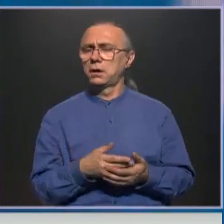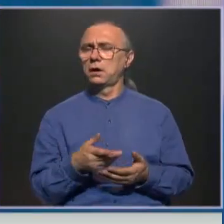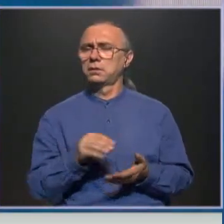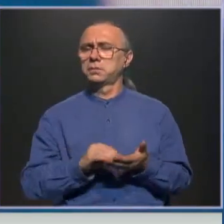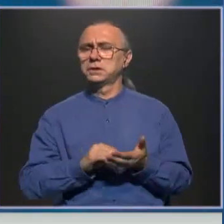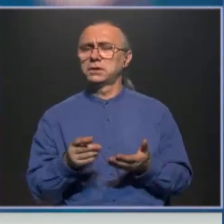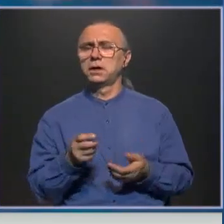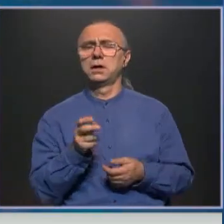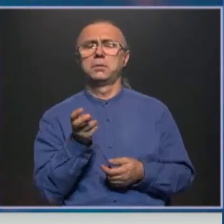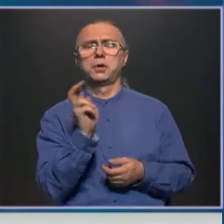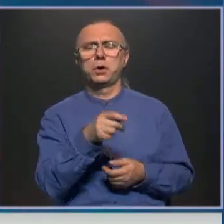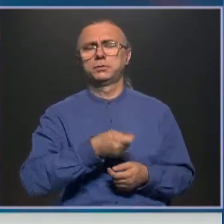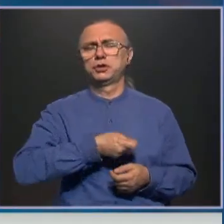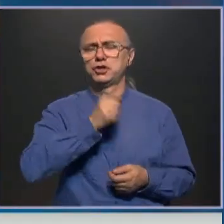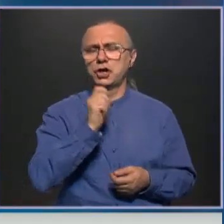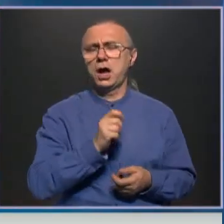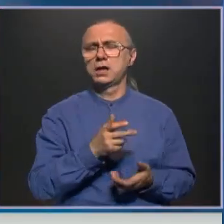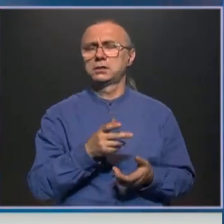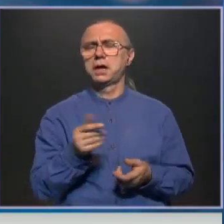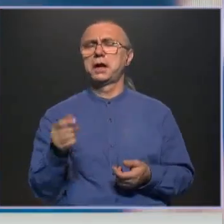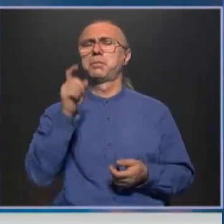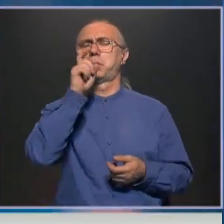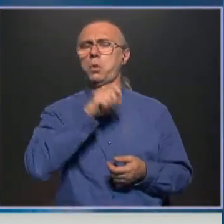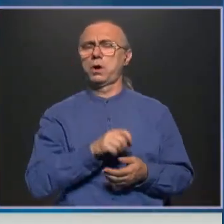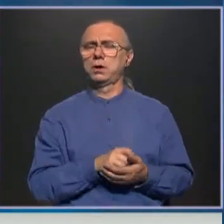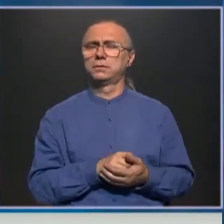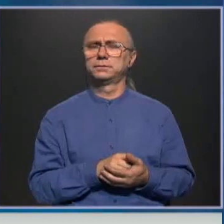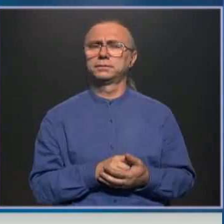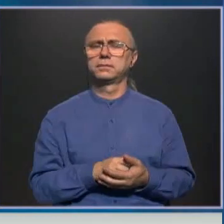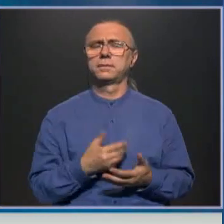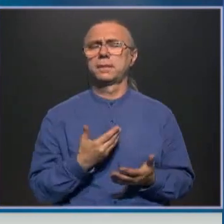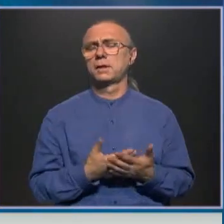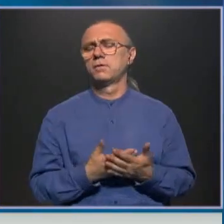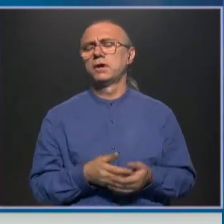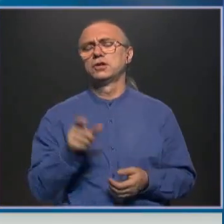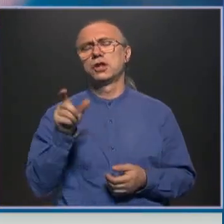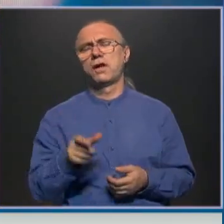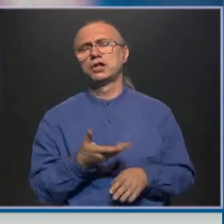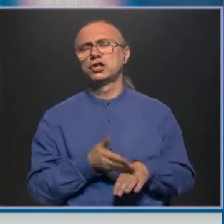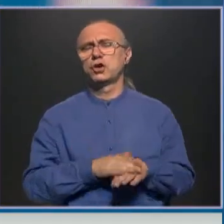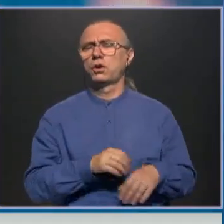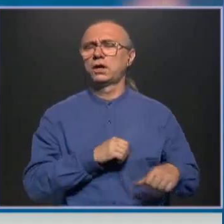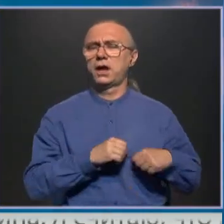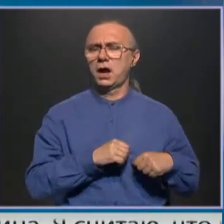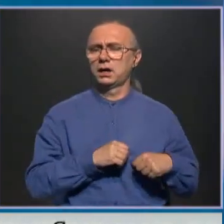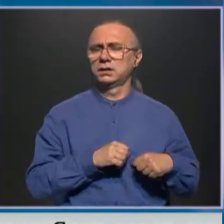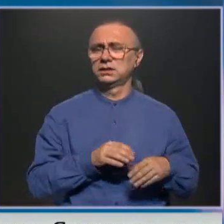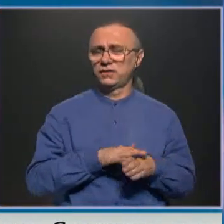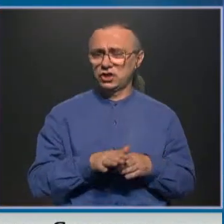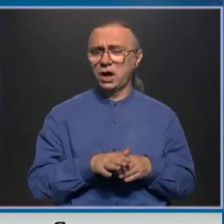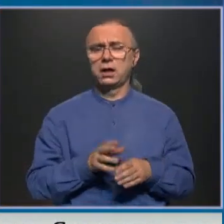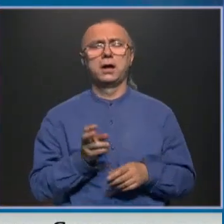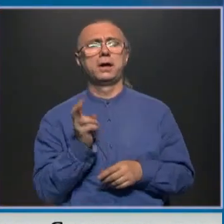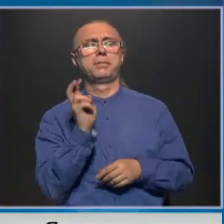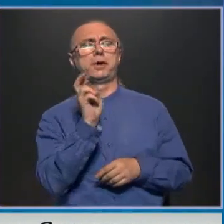ей прям как-то плохо. Нет, конечно, такая ситуация бывает иногда, когда человек очень тяжелый грех совершает и параллельно ходит, причащается. Да,